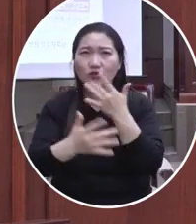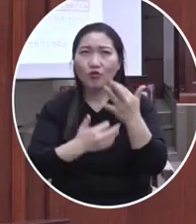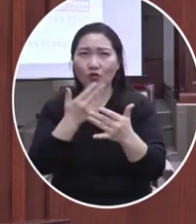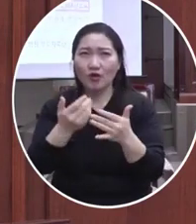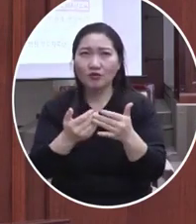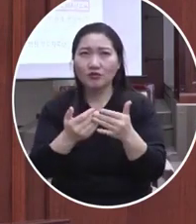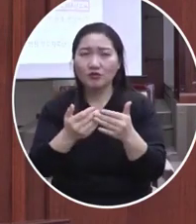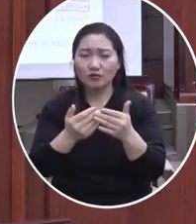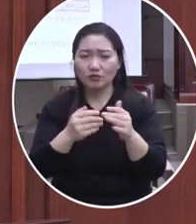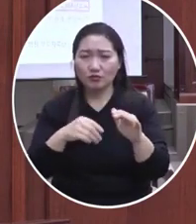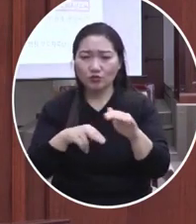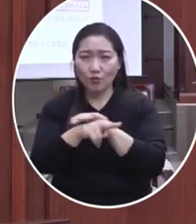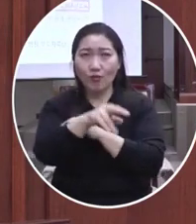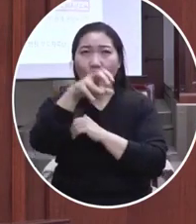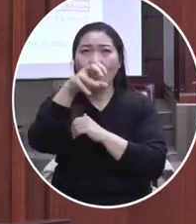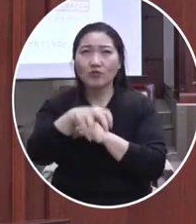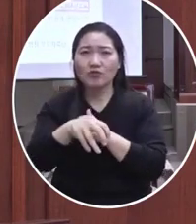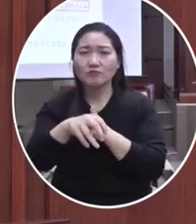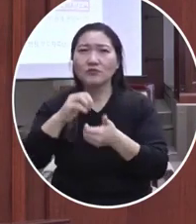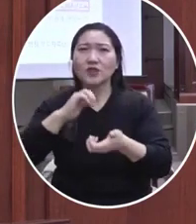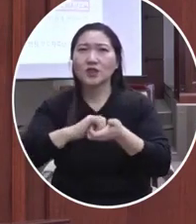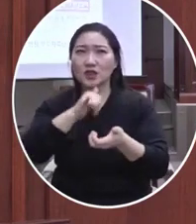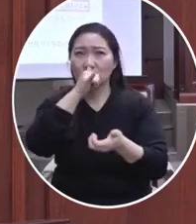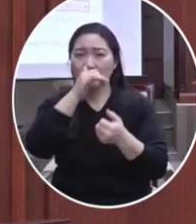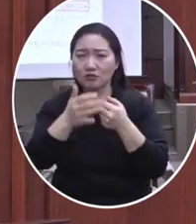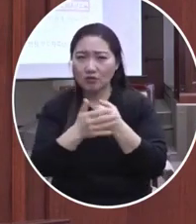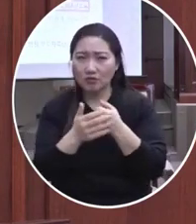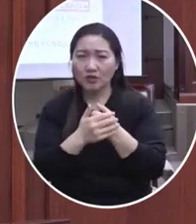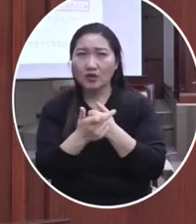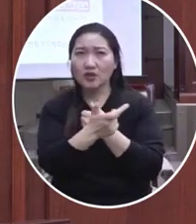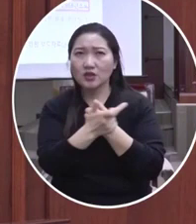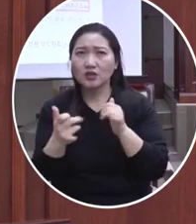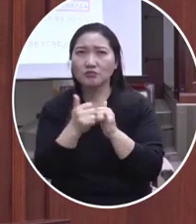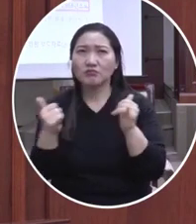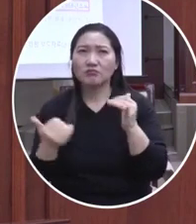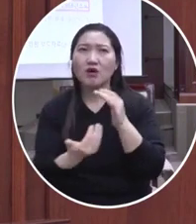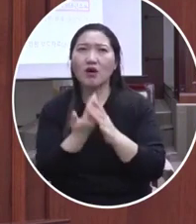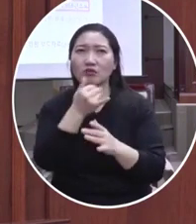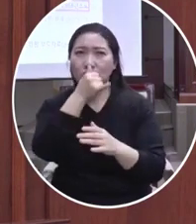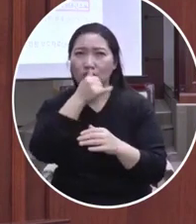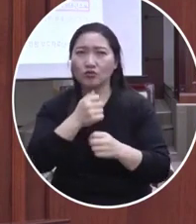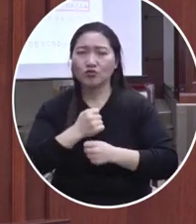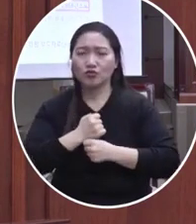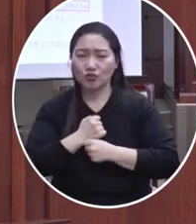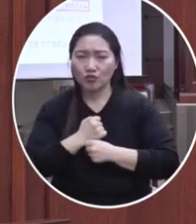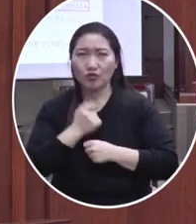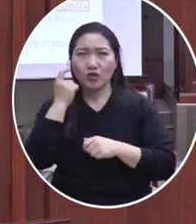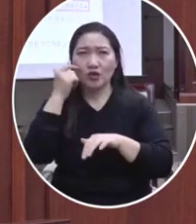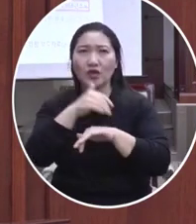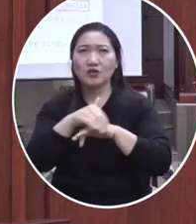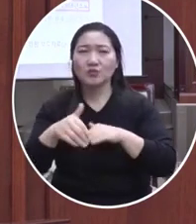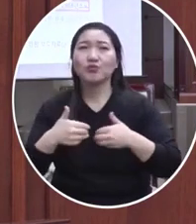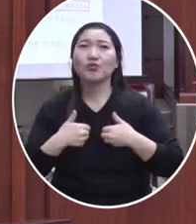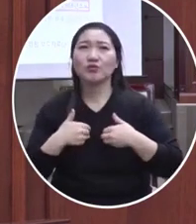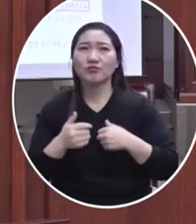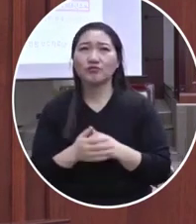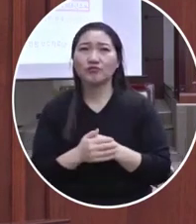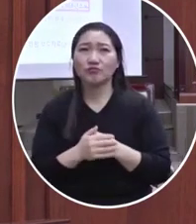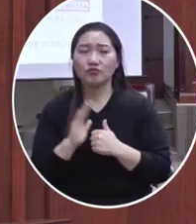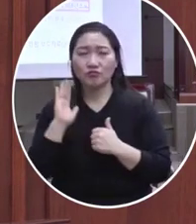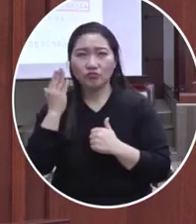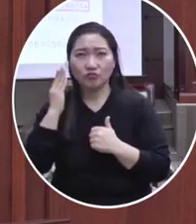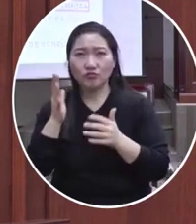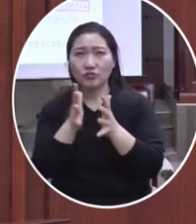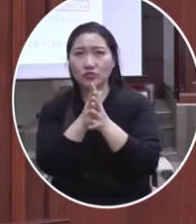피난로 한정되어 있기 때문에 자칫 대규모 임명 피해가 발생할 수 있다는 점에서 더욱 각별한 주의와 대책이